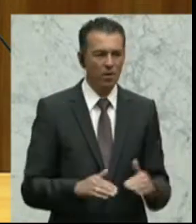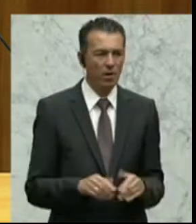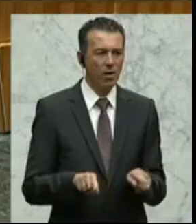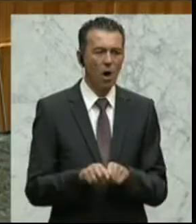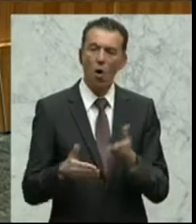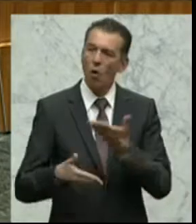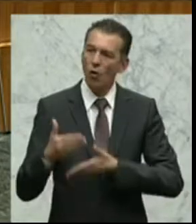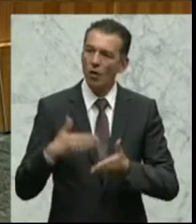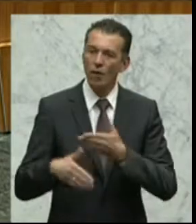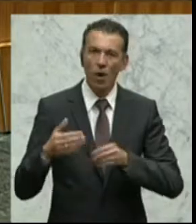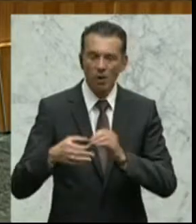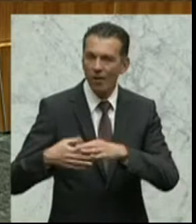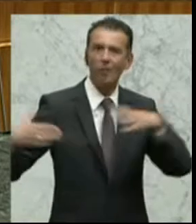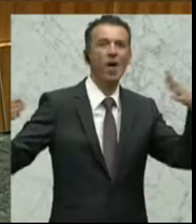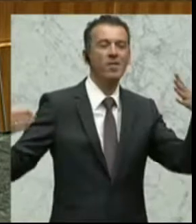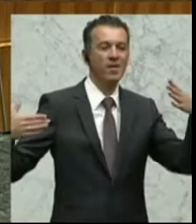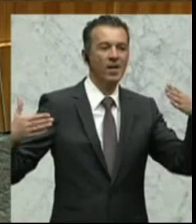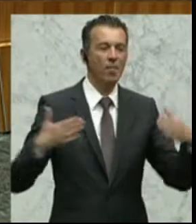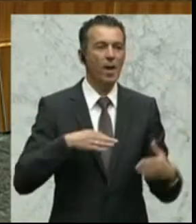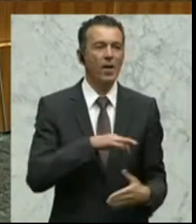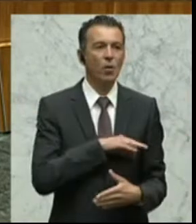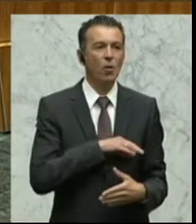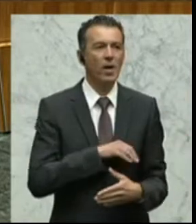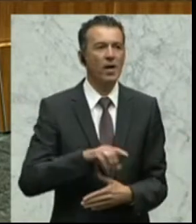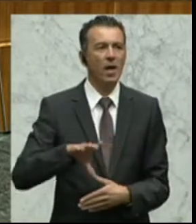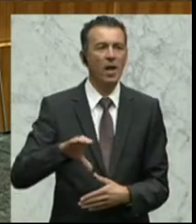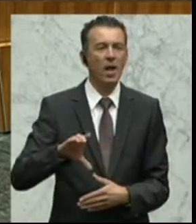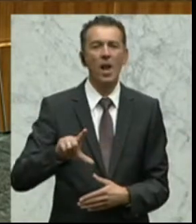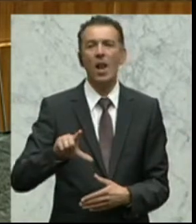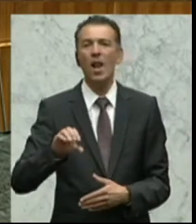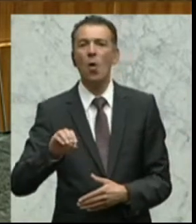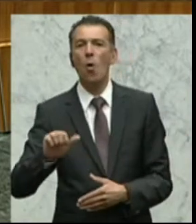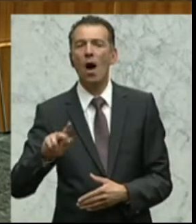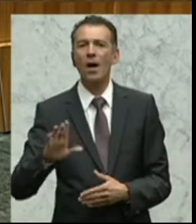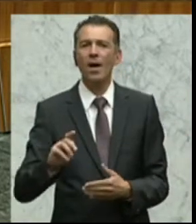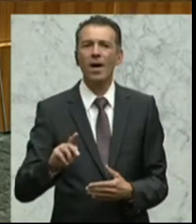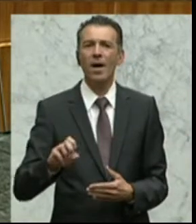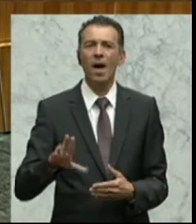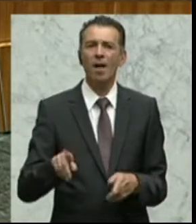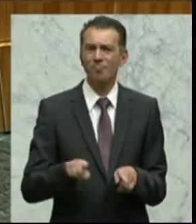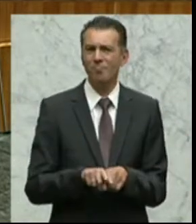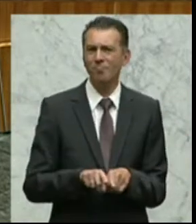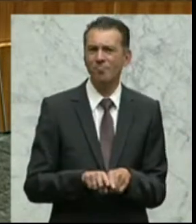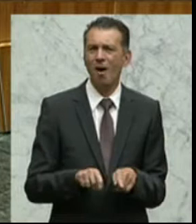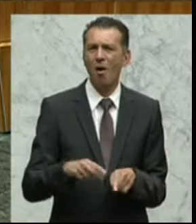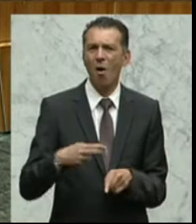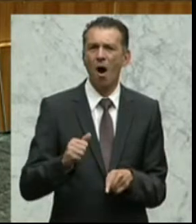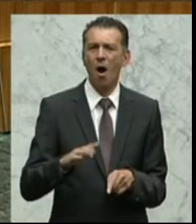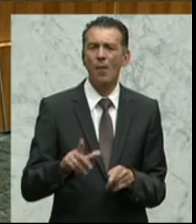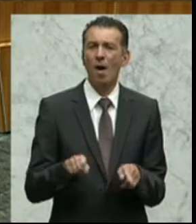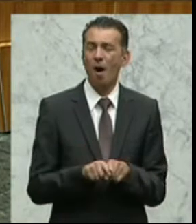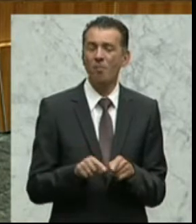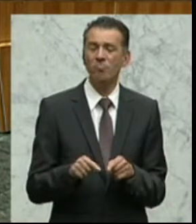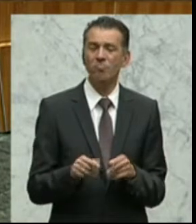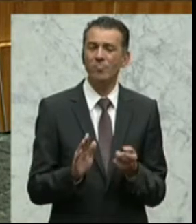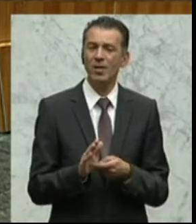wird. Und es wurde mein Kollege Lorca oder ich glaube der Kollege Habl schon darauf hingewiesen. Sie haben auch wieder vor dem 29. September gesagt, die Steuern